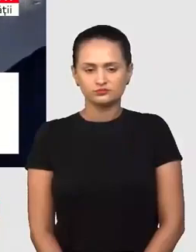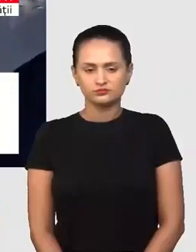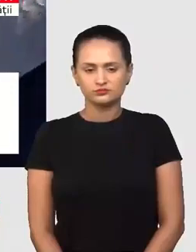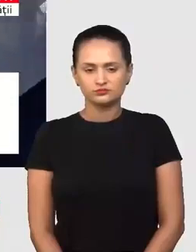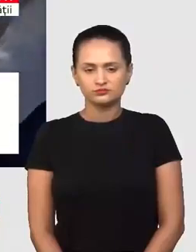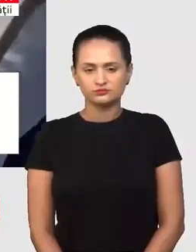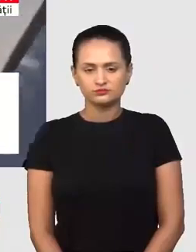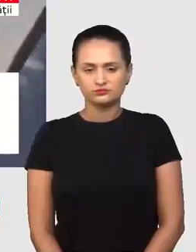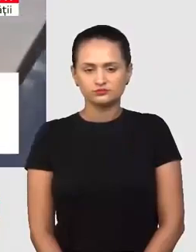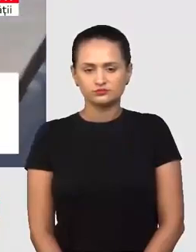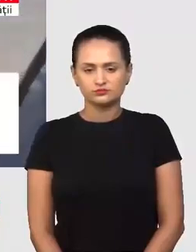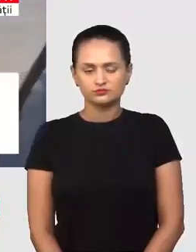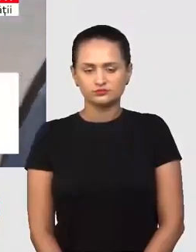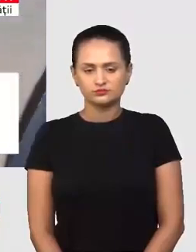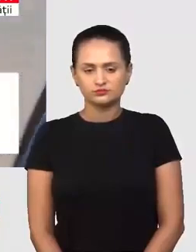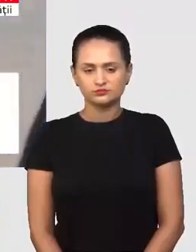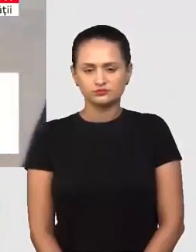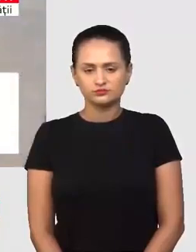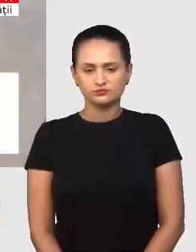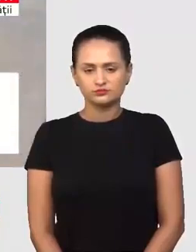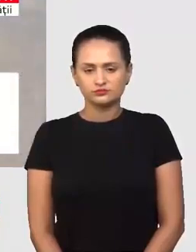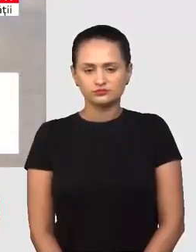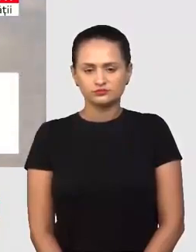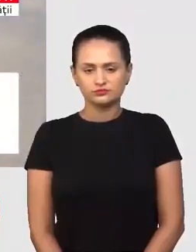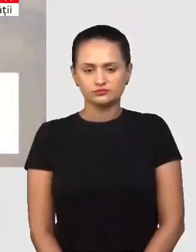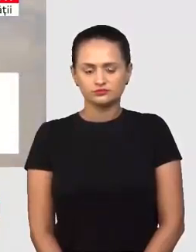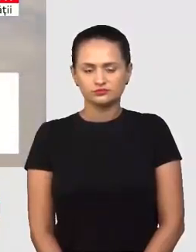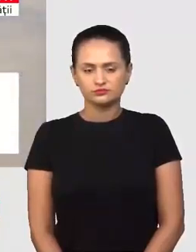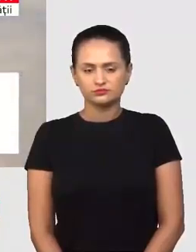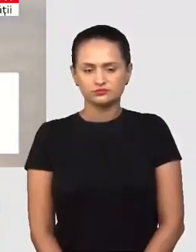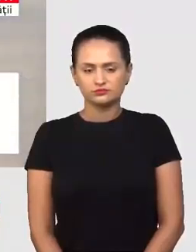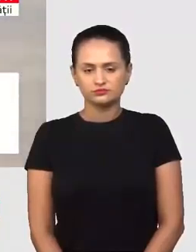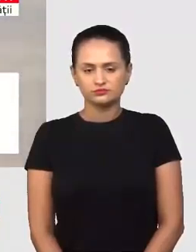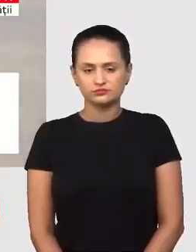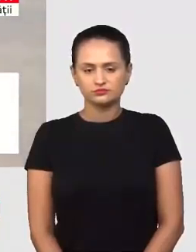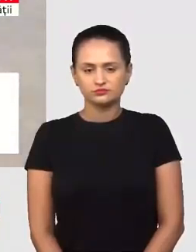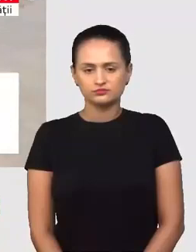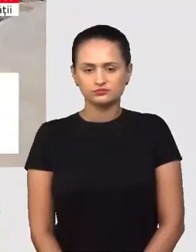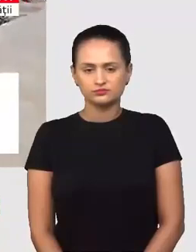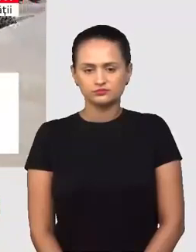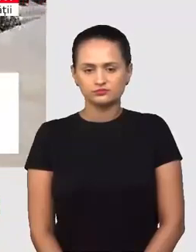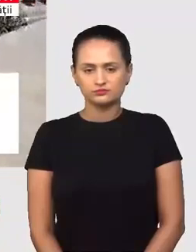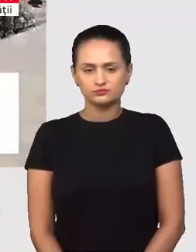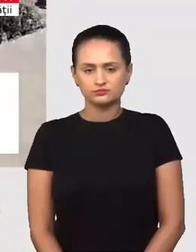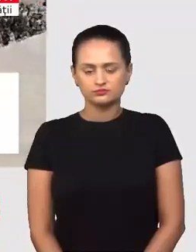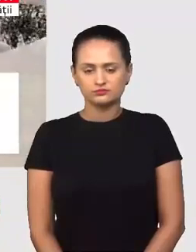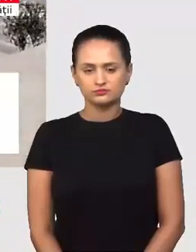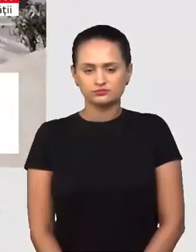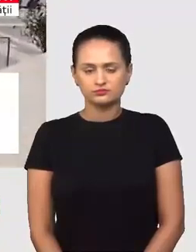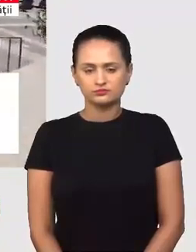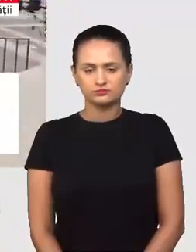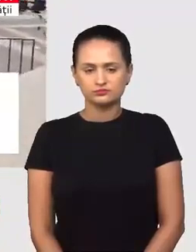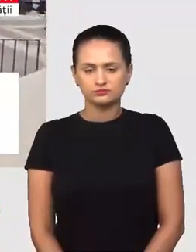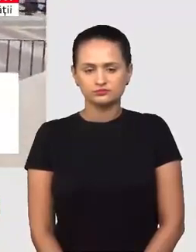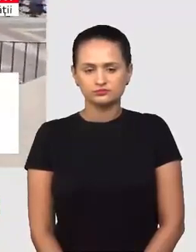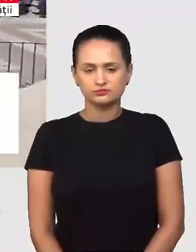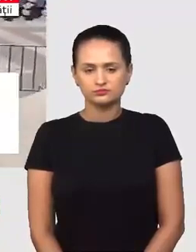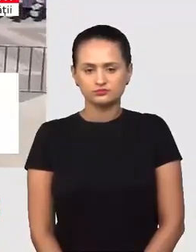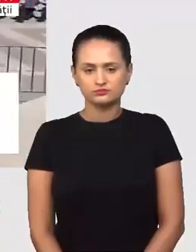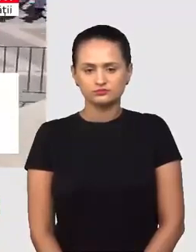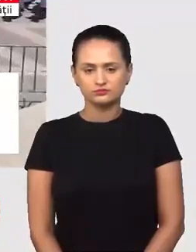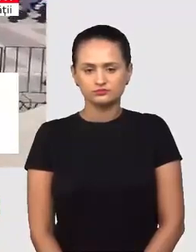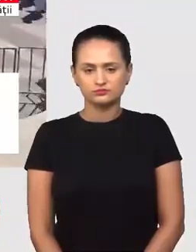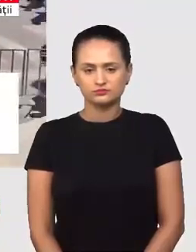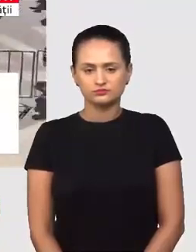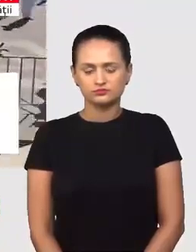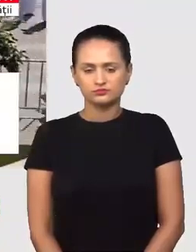doborât o dronă americană în spațiul aerian internațional, care au șicanat un avion al poliției